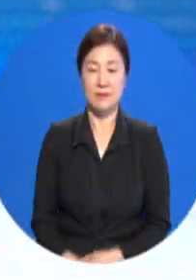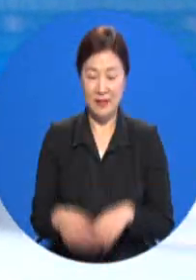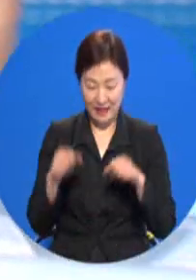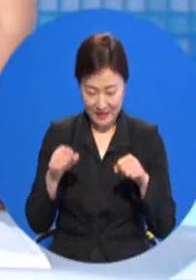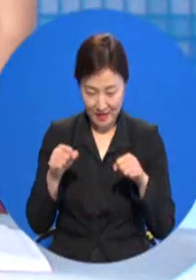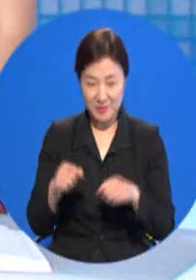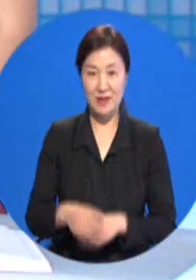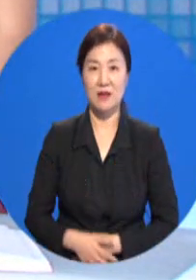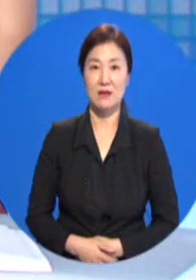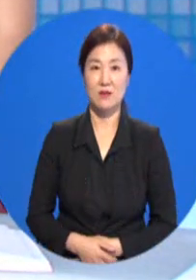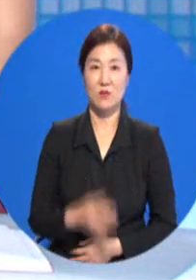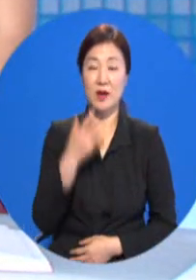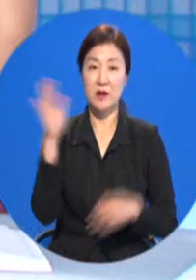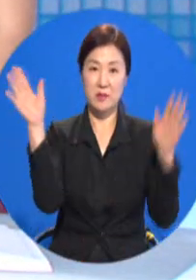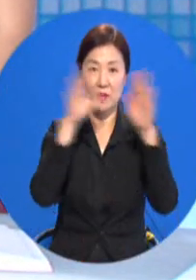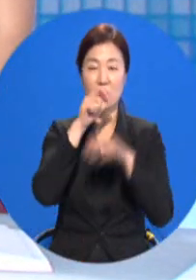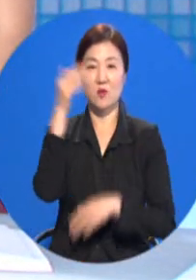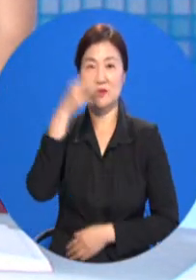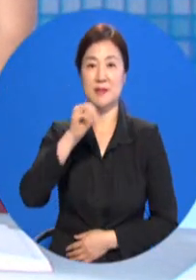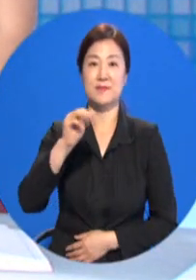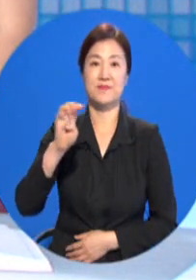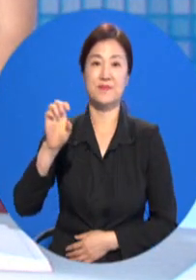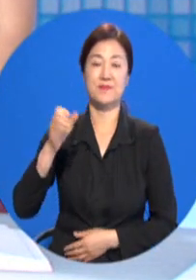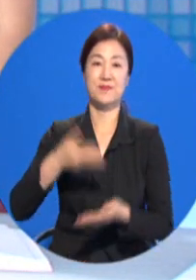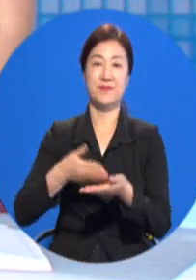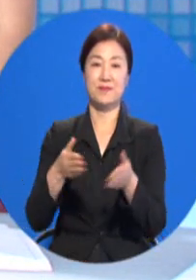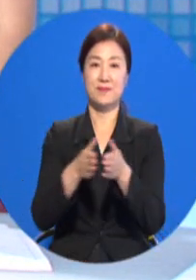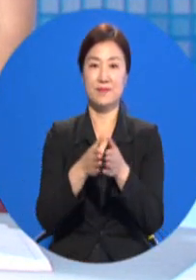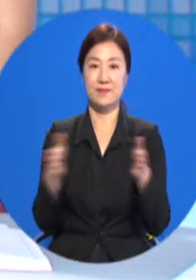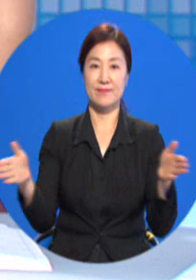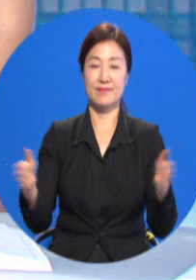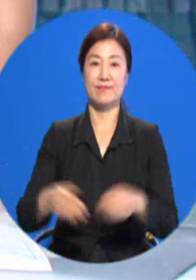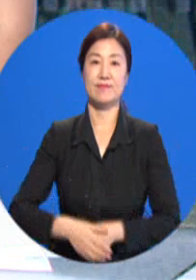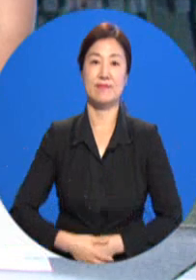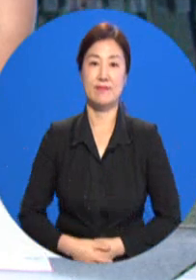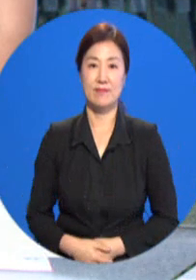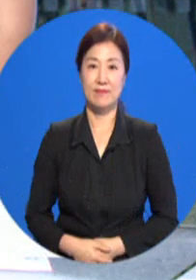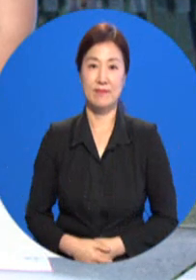시청자 여러분 안녕하십니까. 화요일 밤 여수 MBC 뉴스데스크 시작합니다.